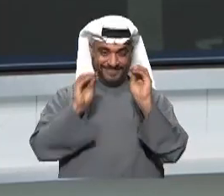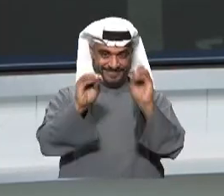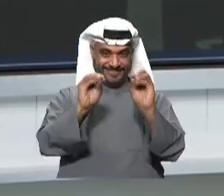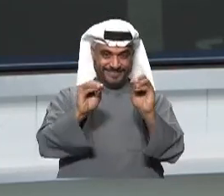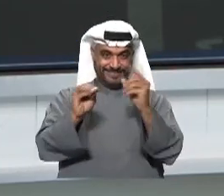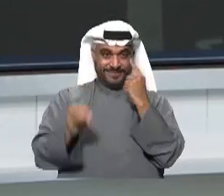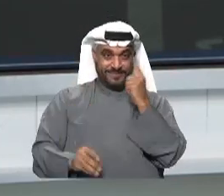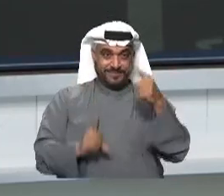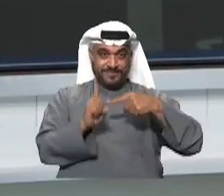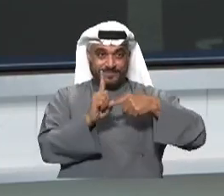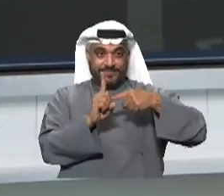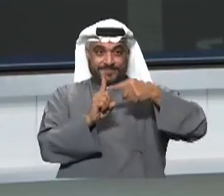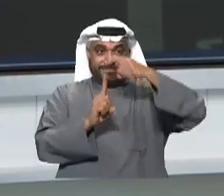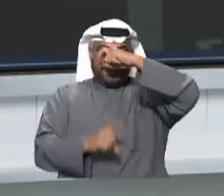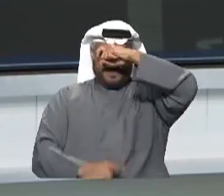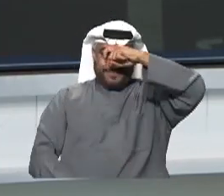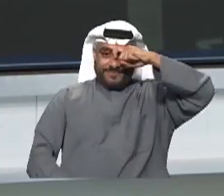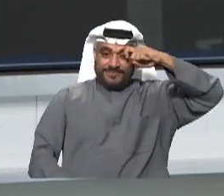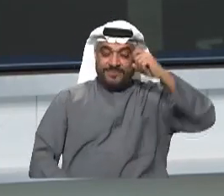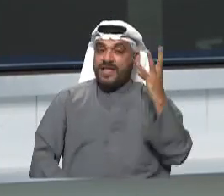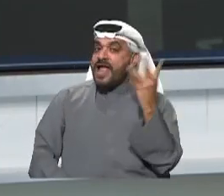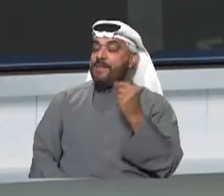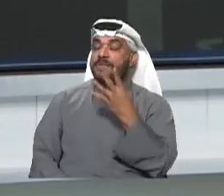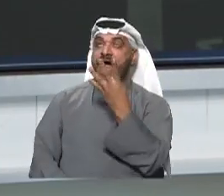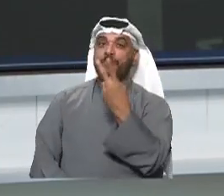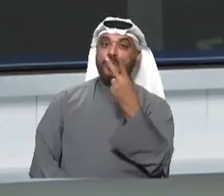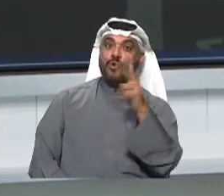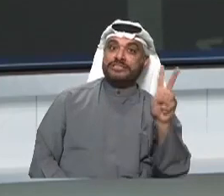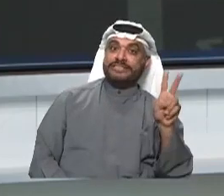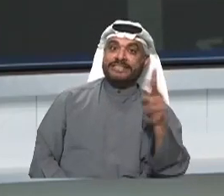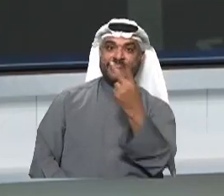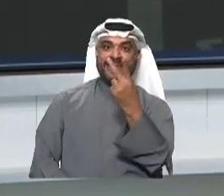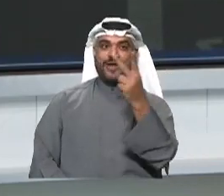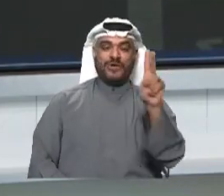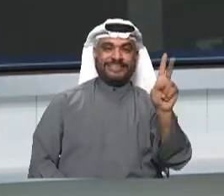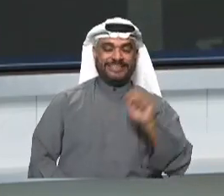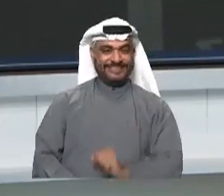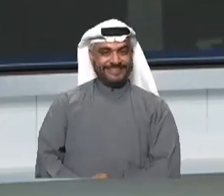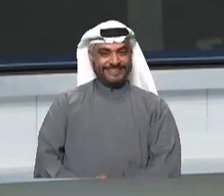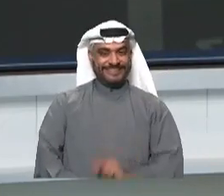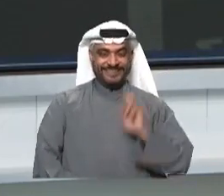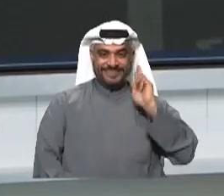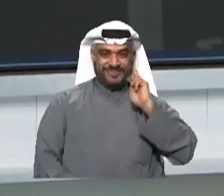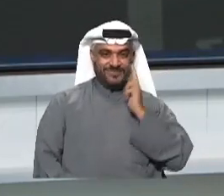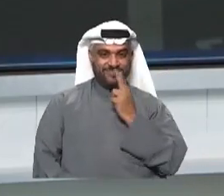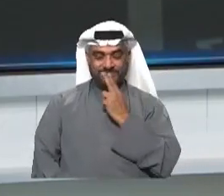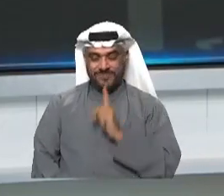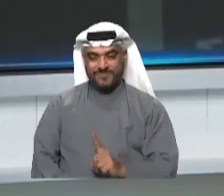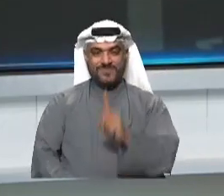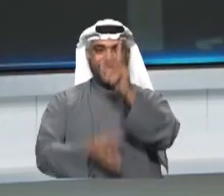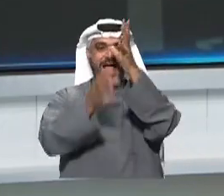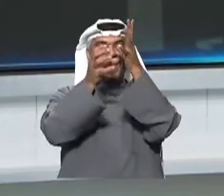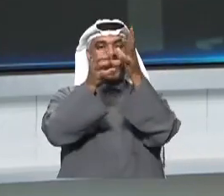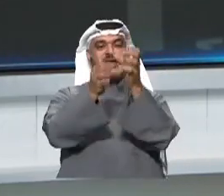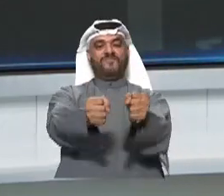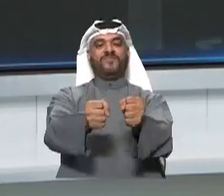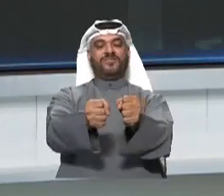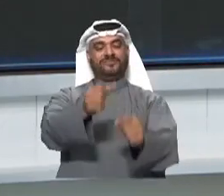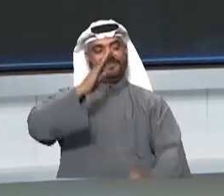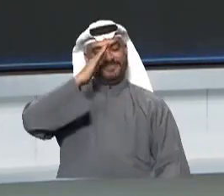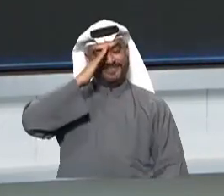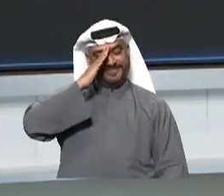راح تتفاوت ما بين 22 الى 24 درجه مئويه المشاهدين الى هناك نتيجه